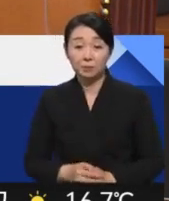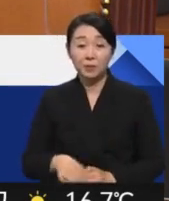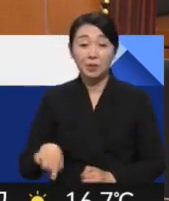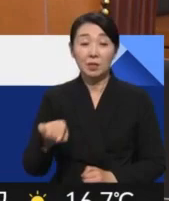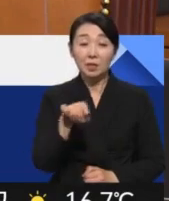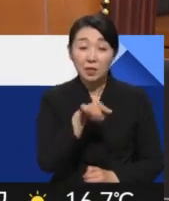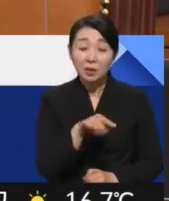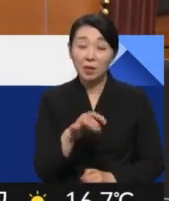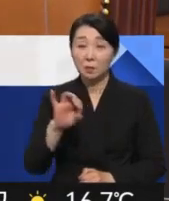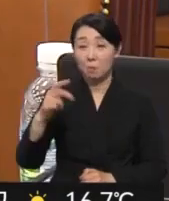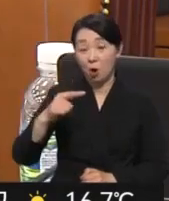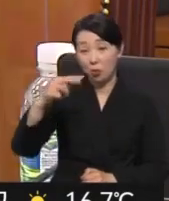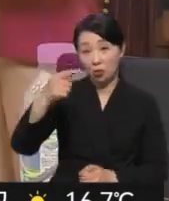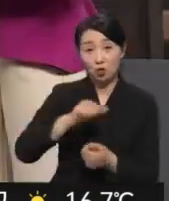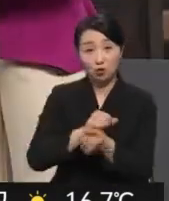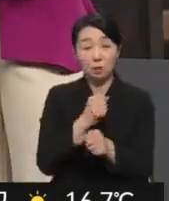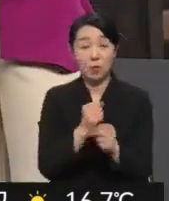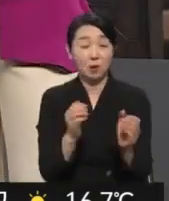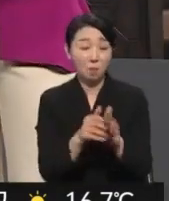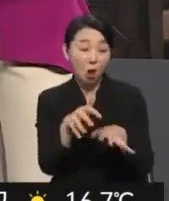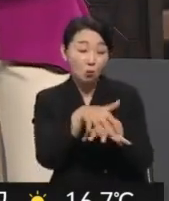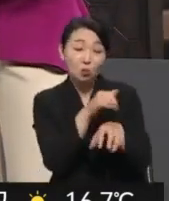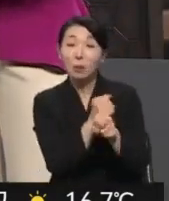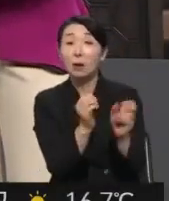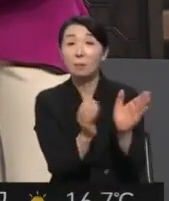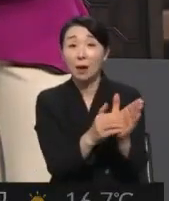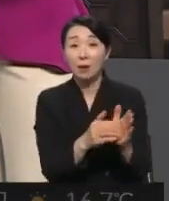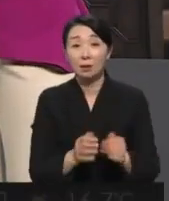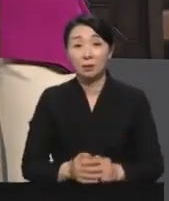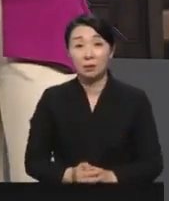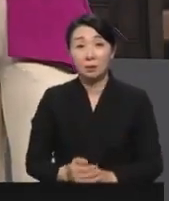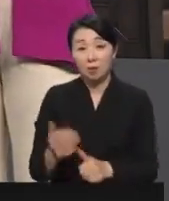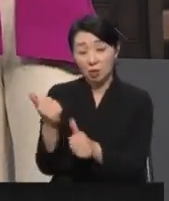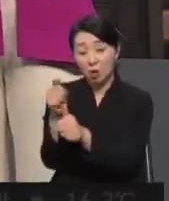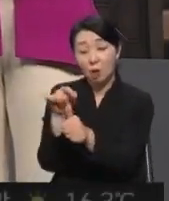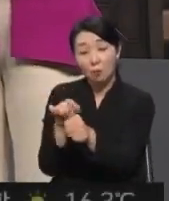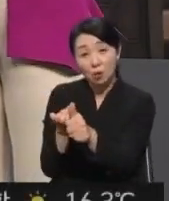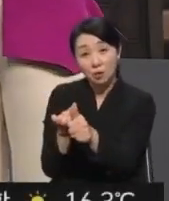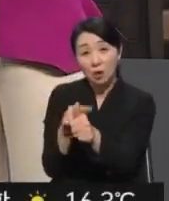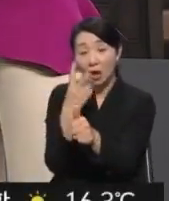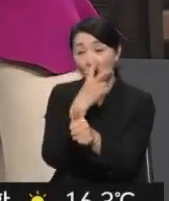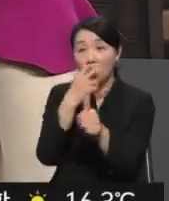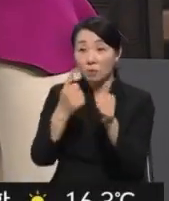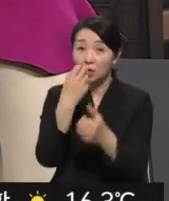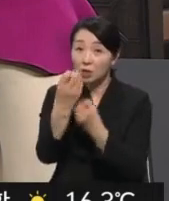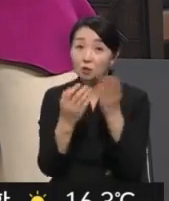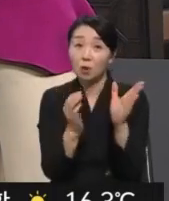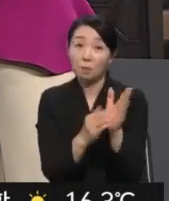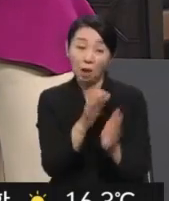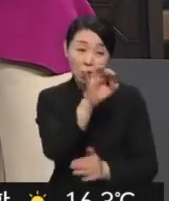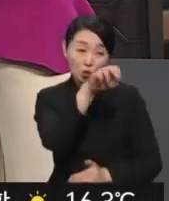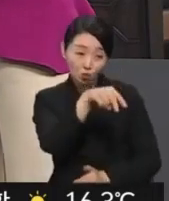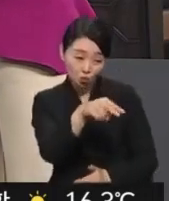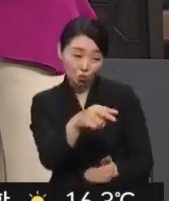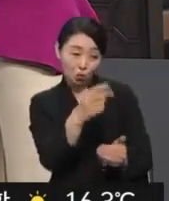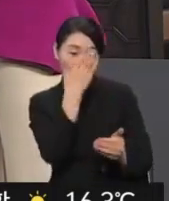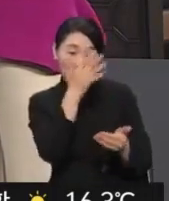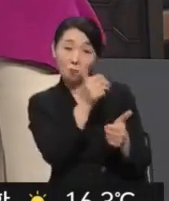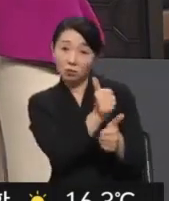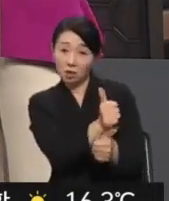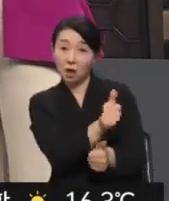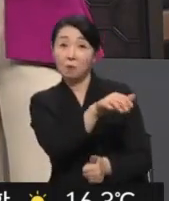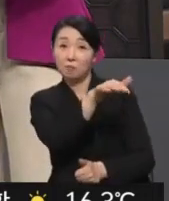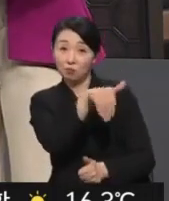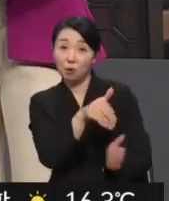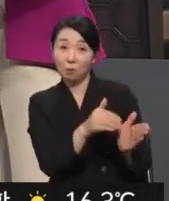구조를 짰는데... 네, 김 부원장의 혐의를 검찰에 진술했다는 이 유동규 전 본부장의 구속기한